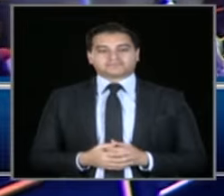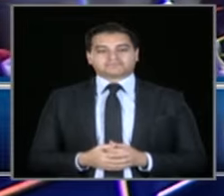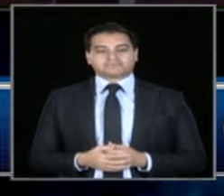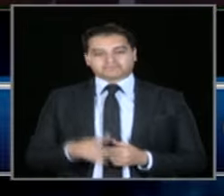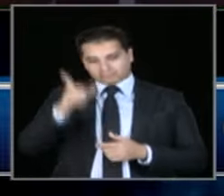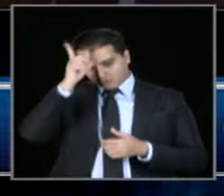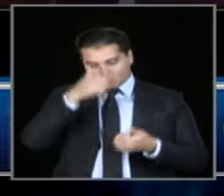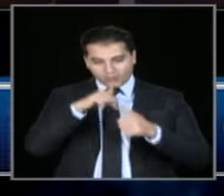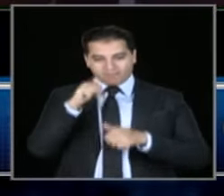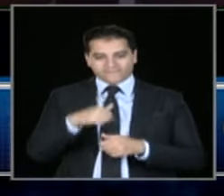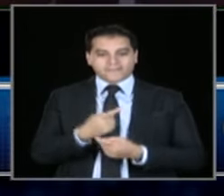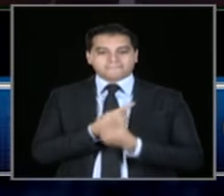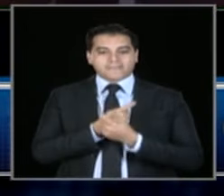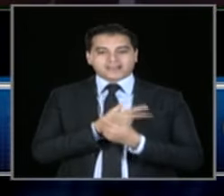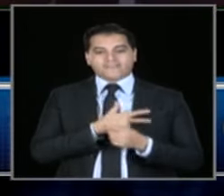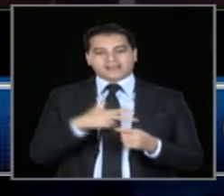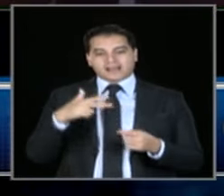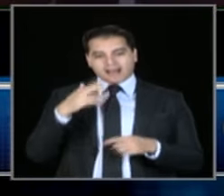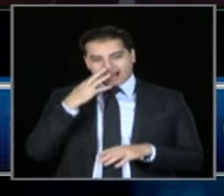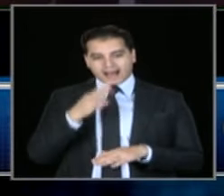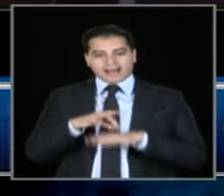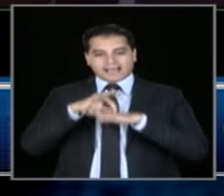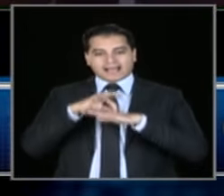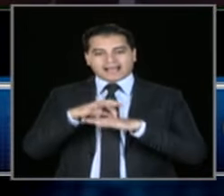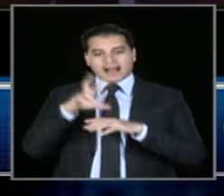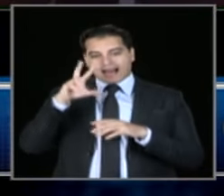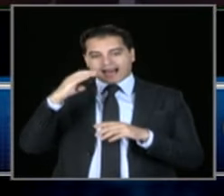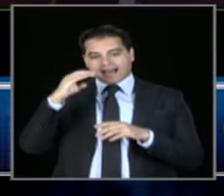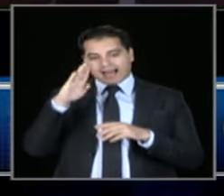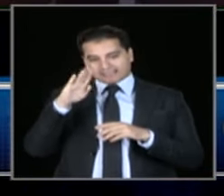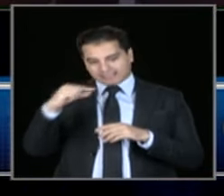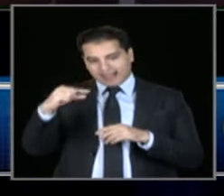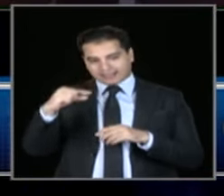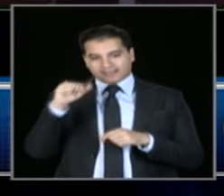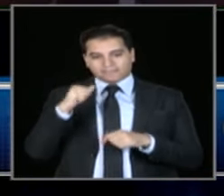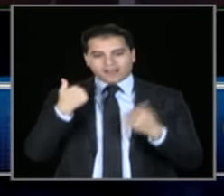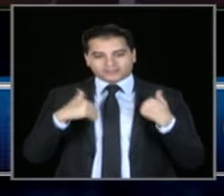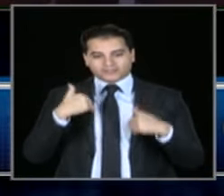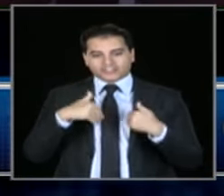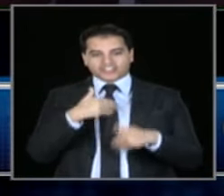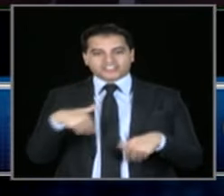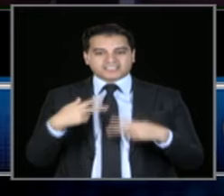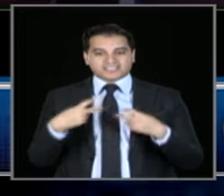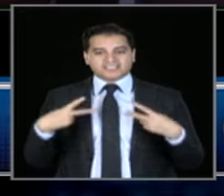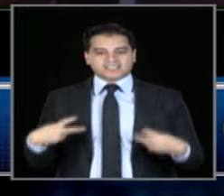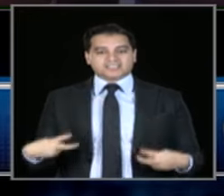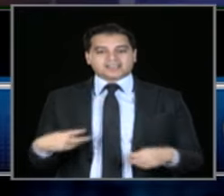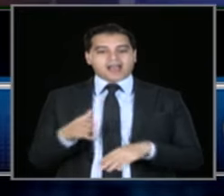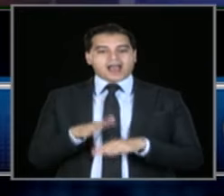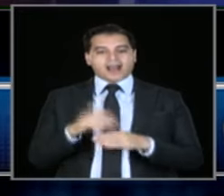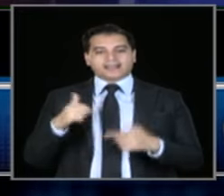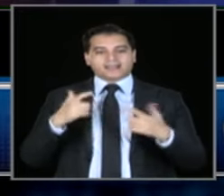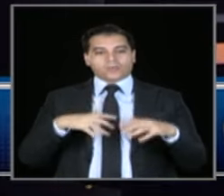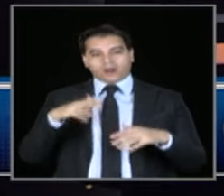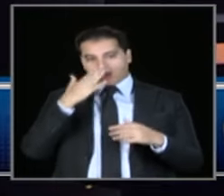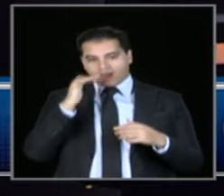الثالث، علوم، يقع متحف الجسد للتشريح بإحدى الدول الخليجية، فما هي؟